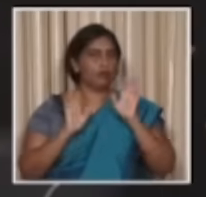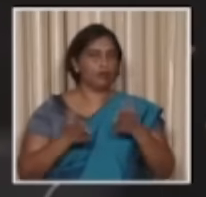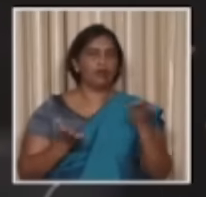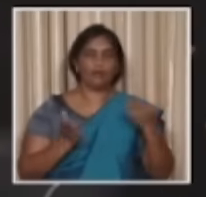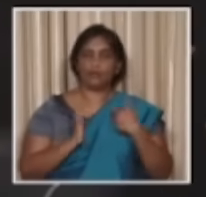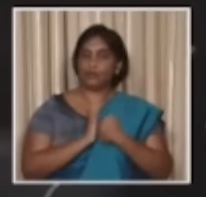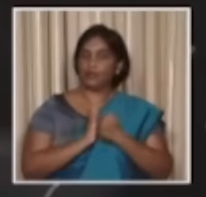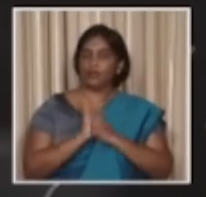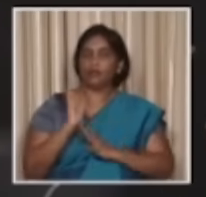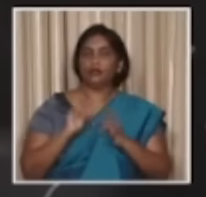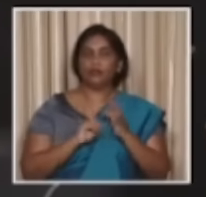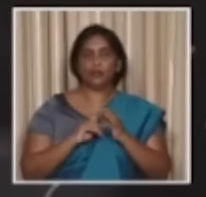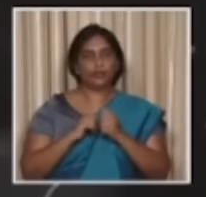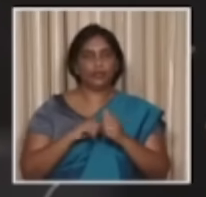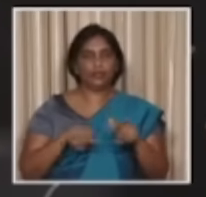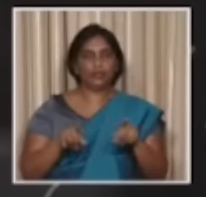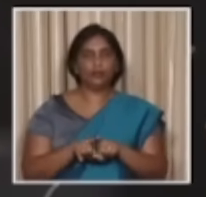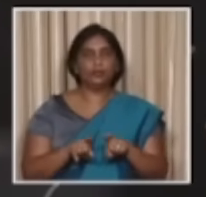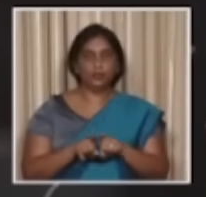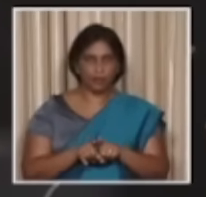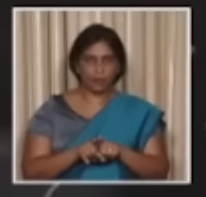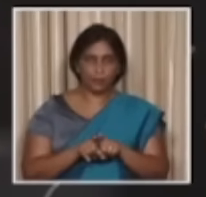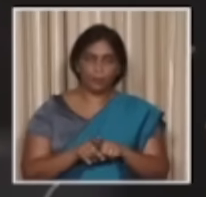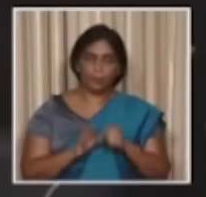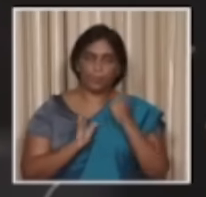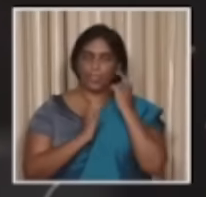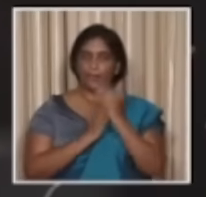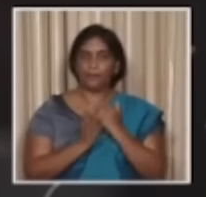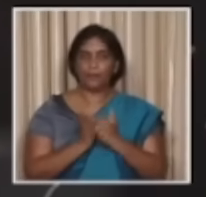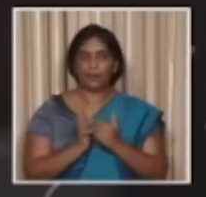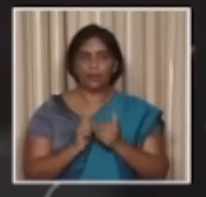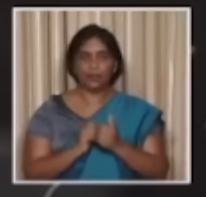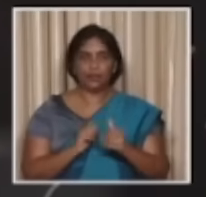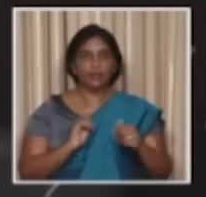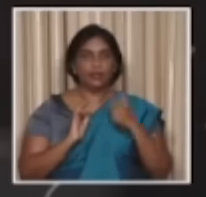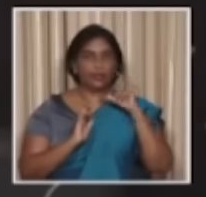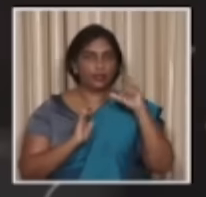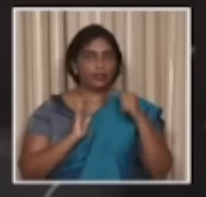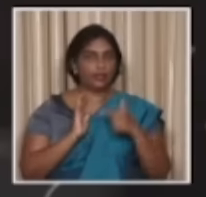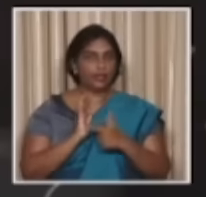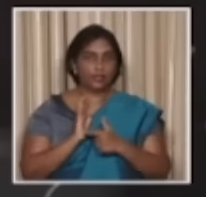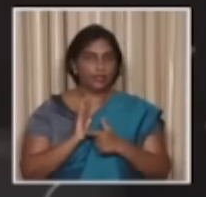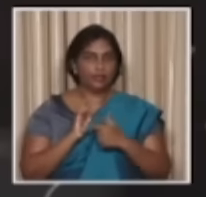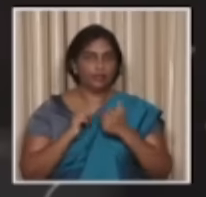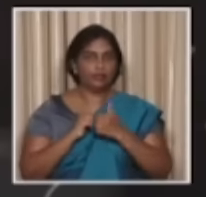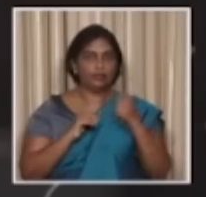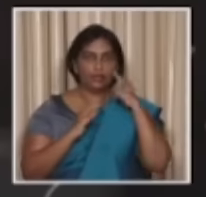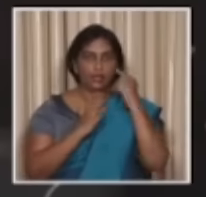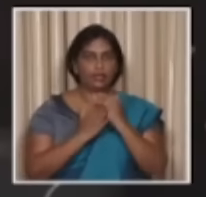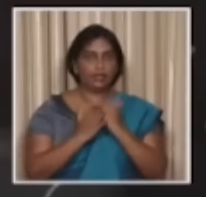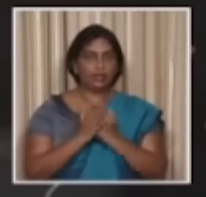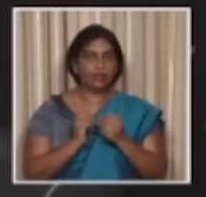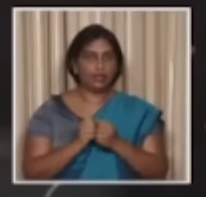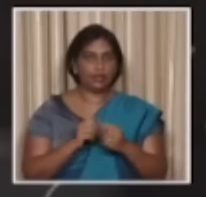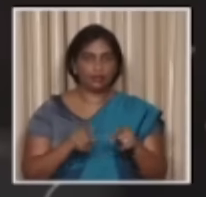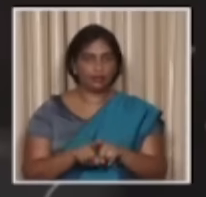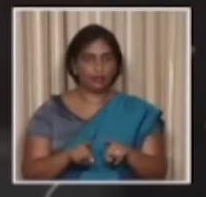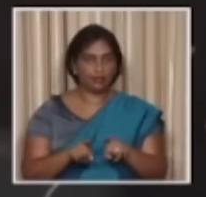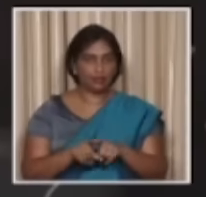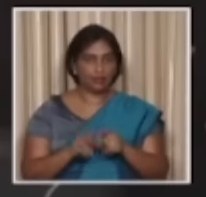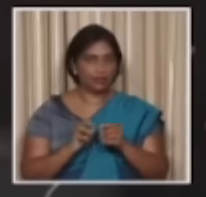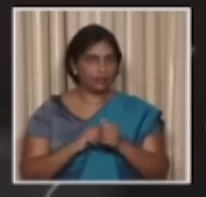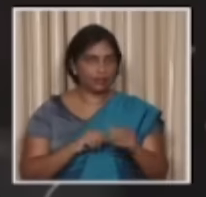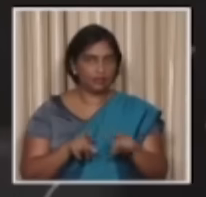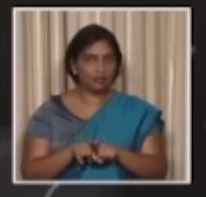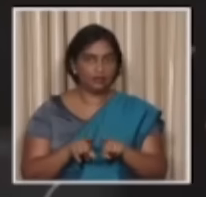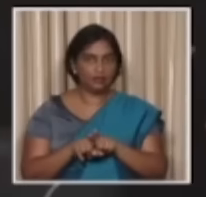එමැතුමා ඉතරම් වාර්තා වෙනවා. CT ස්කෑනර්ස් වැඩ කරන්නේ නැහැ කියලා විශාල සංඛ්‍යාවක් වාර්තා වුණා.